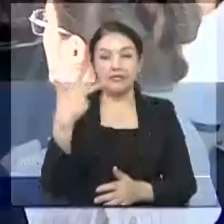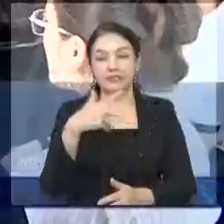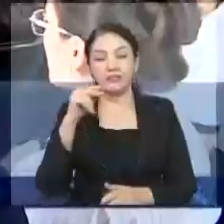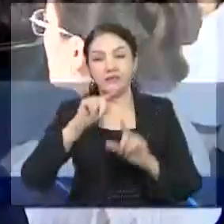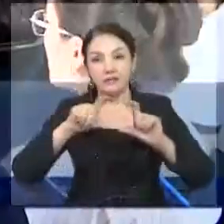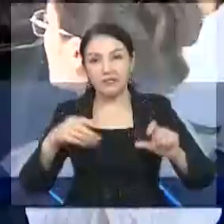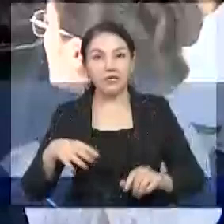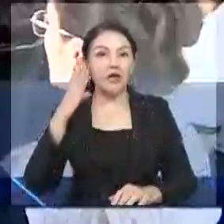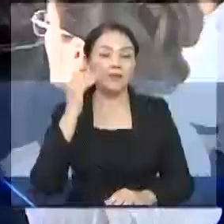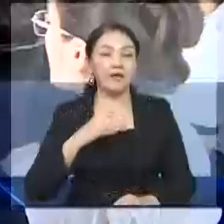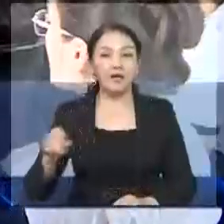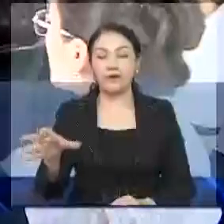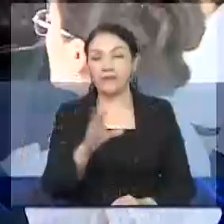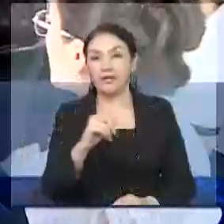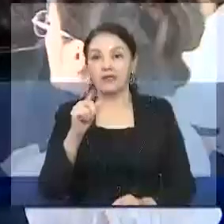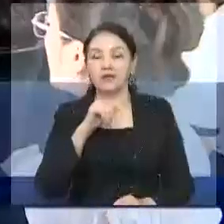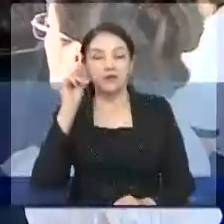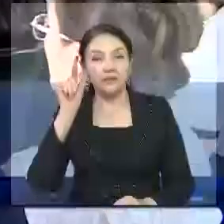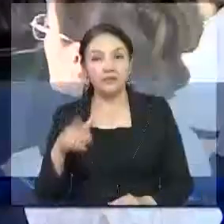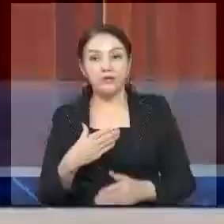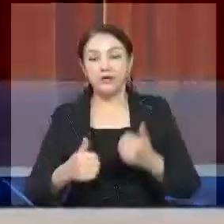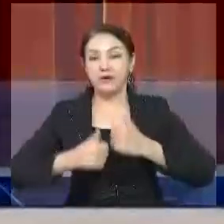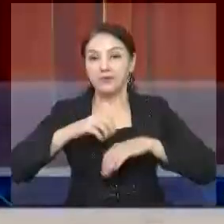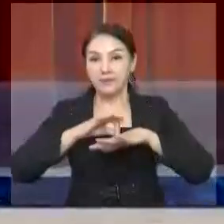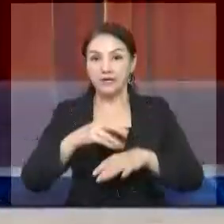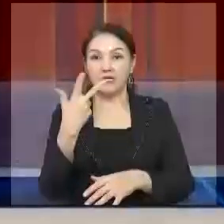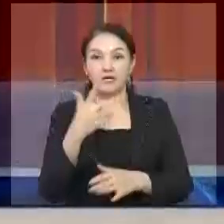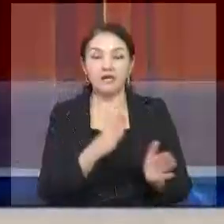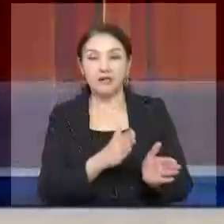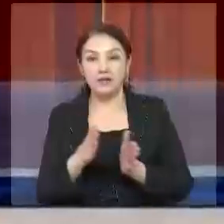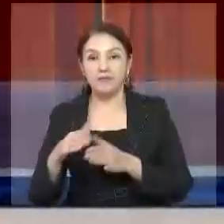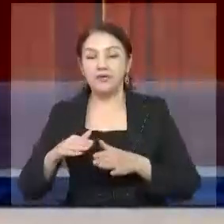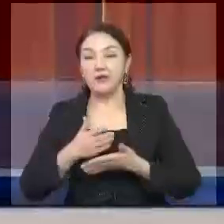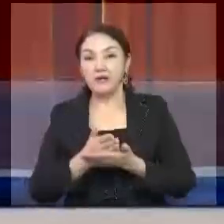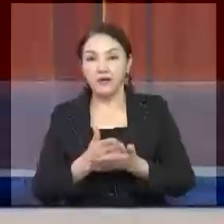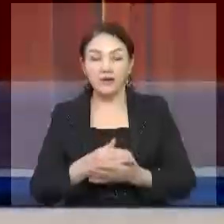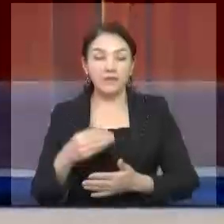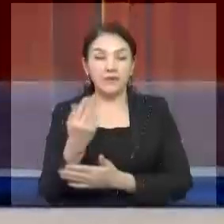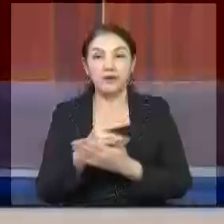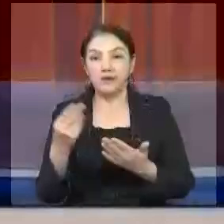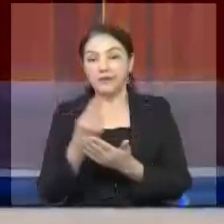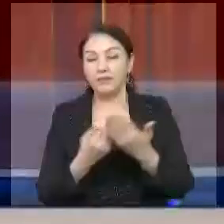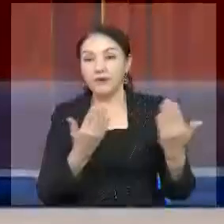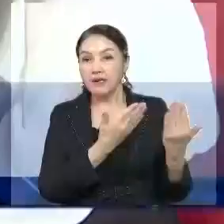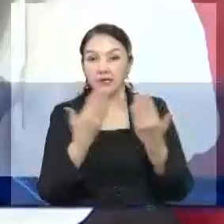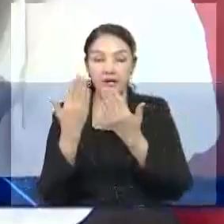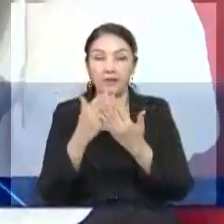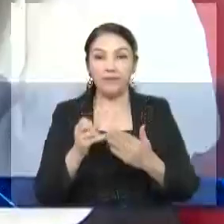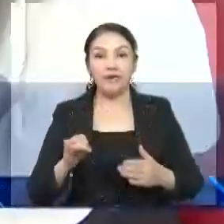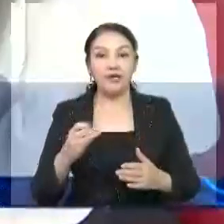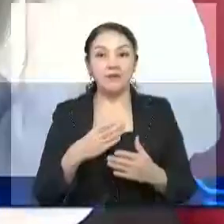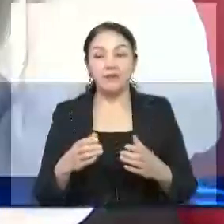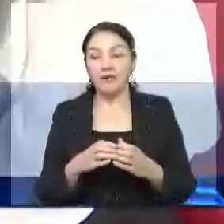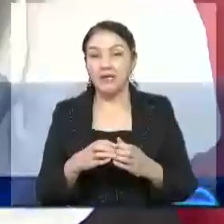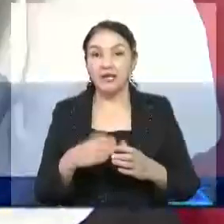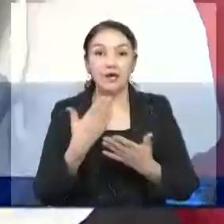школы района Алматы, всего около 100 учащихся. Конкурс прошел в три этапа по направлениям художественное чтение, игра на национальном инструменте